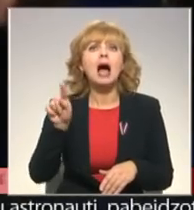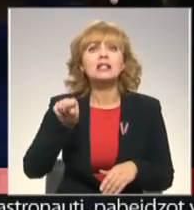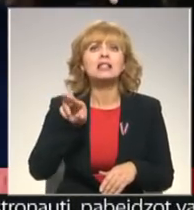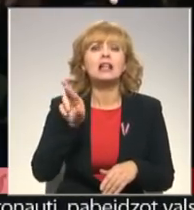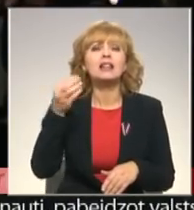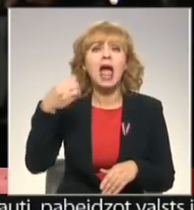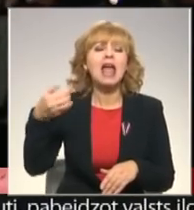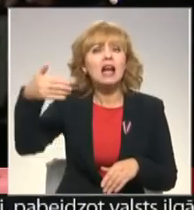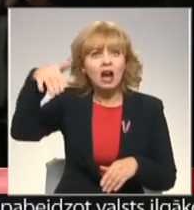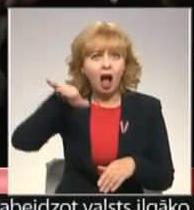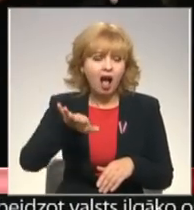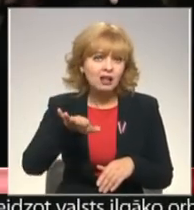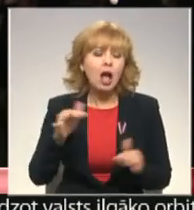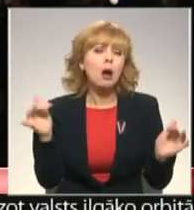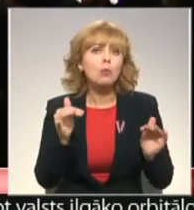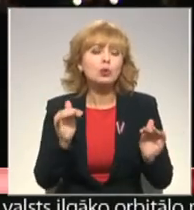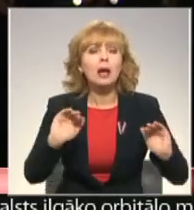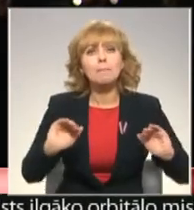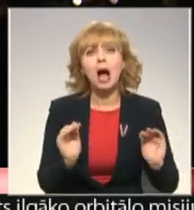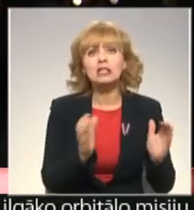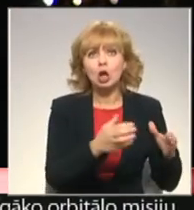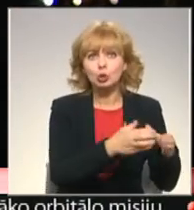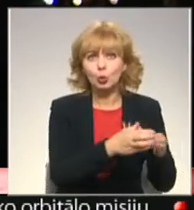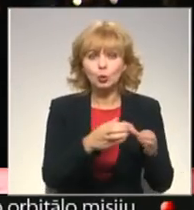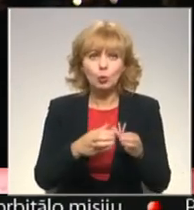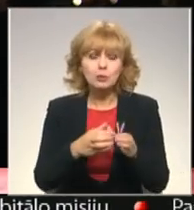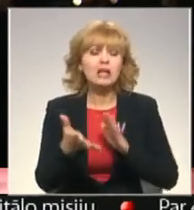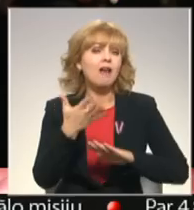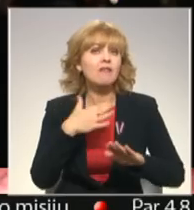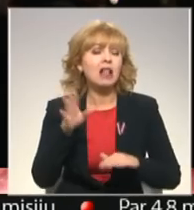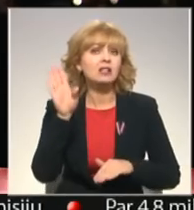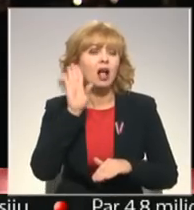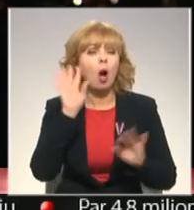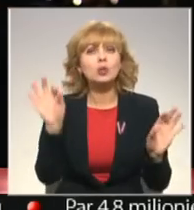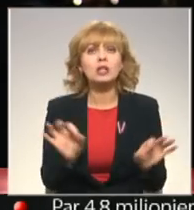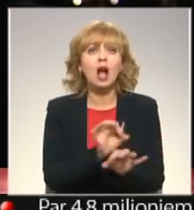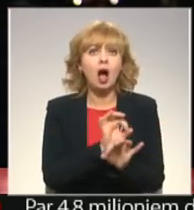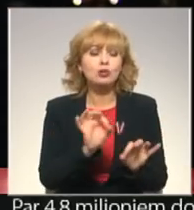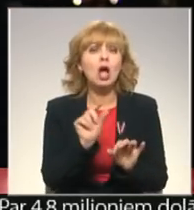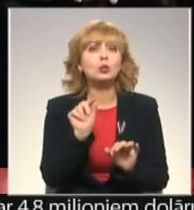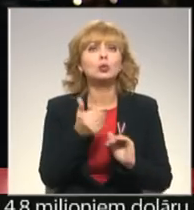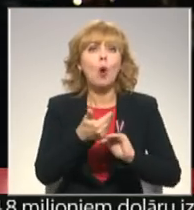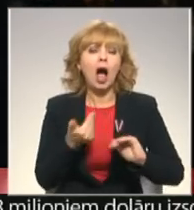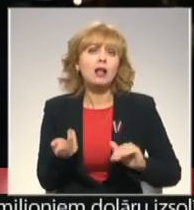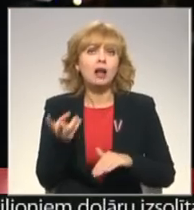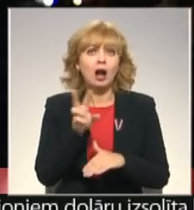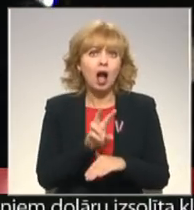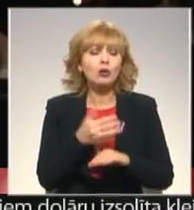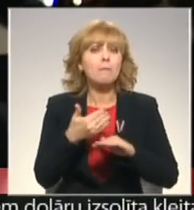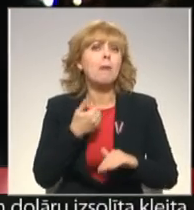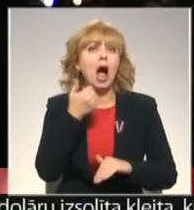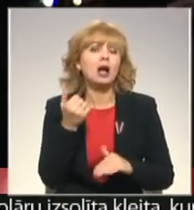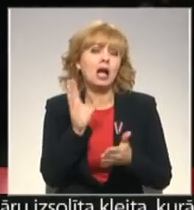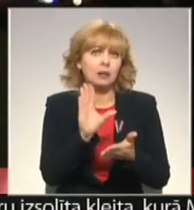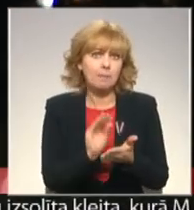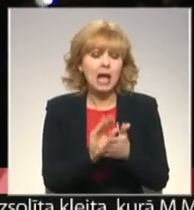cilvēki pulcējas nelielās grupiņās tie kas vēlas vēlējās klausīties koncertu ir atnākuši ārā ātrāk bet pagājušā gada pieredze rāda ka